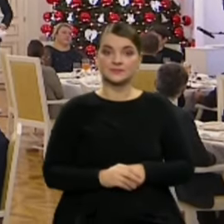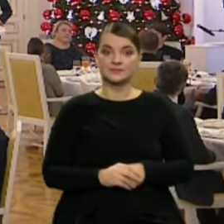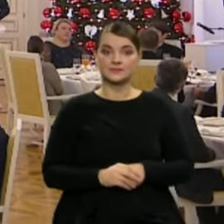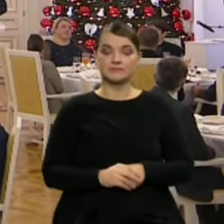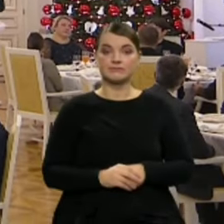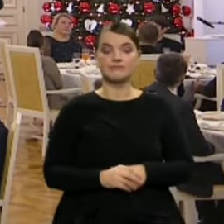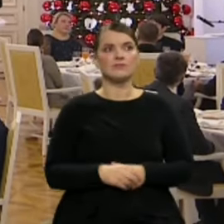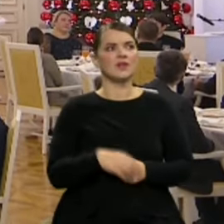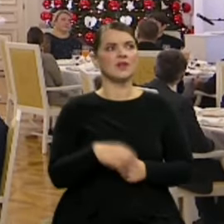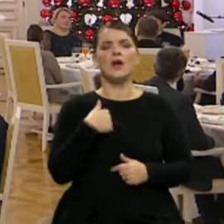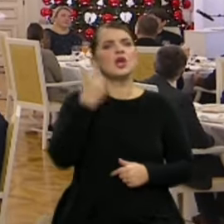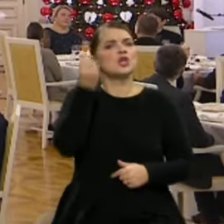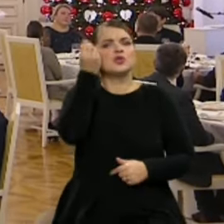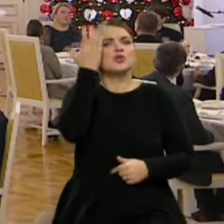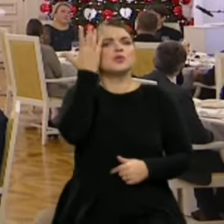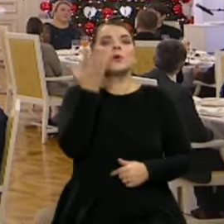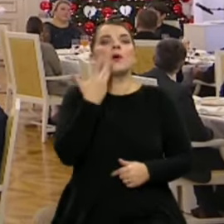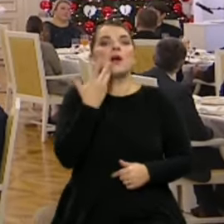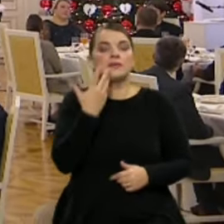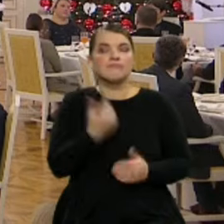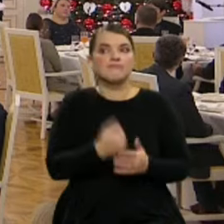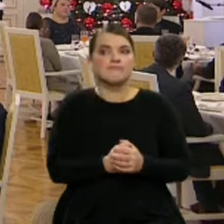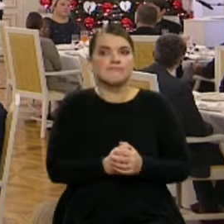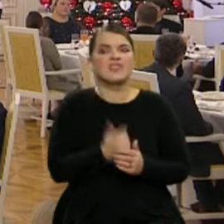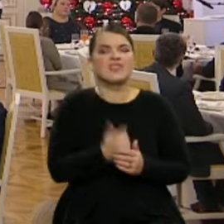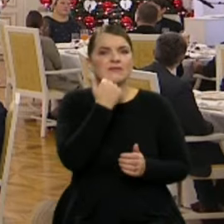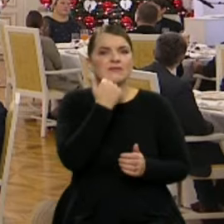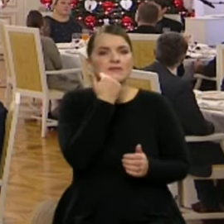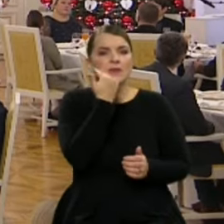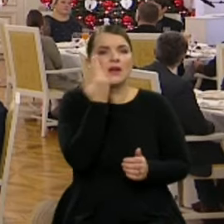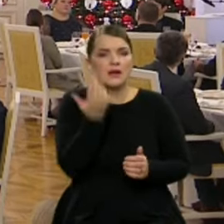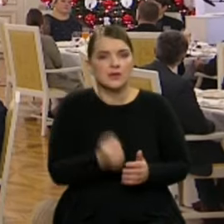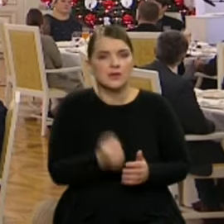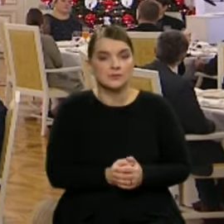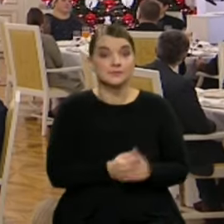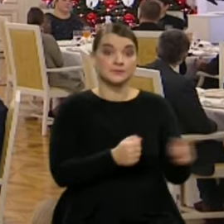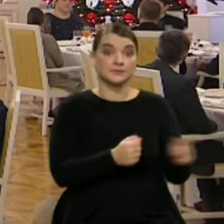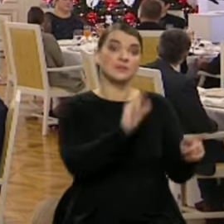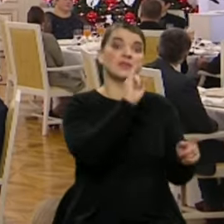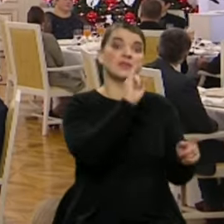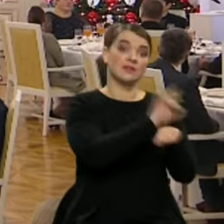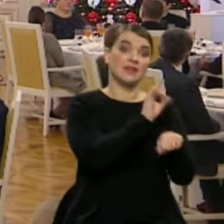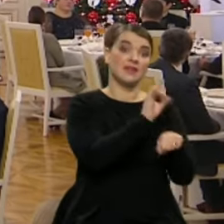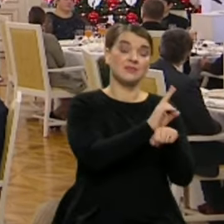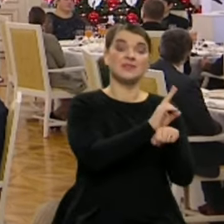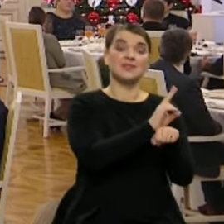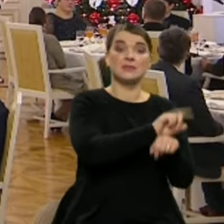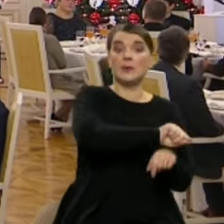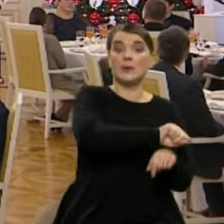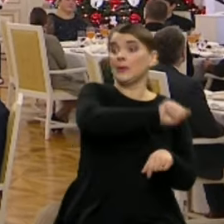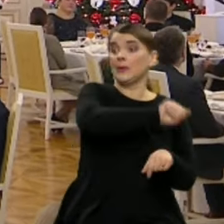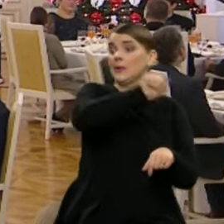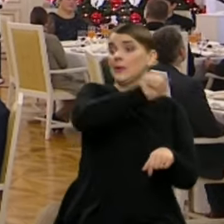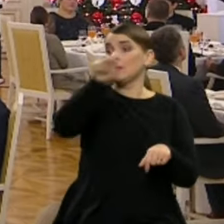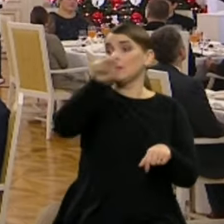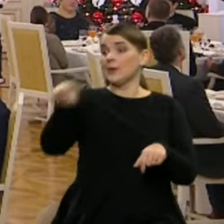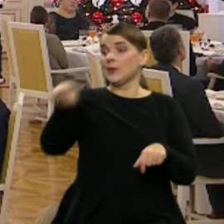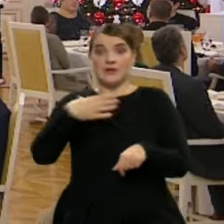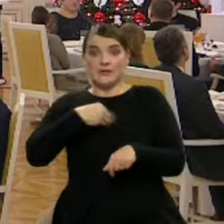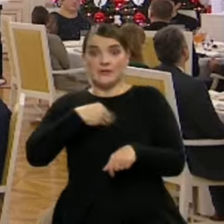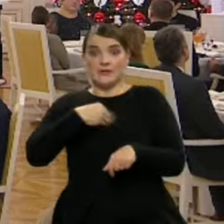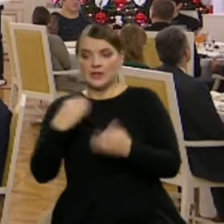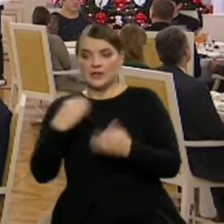Visą tai aš pradėjau suprasti jau vėliau, kuomet išvykau į Vilnių. Ir tada aš supratau, kad aš